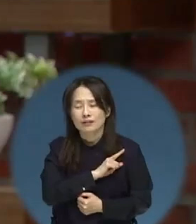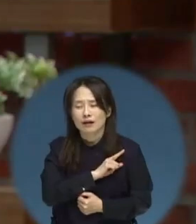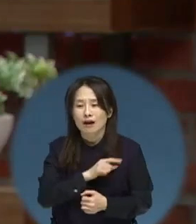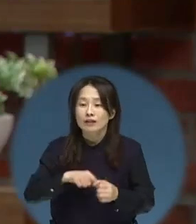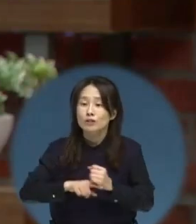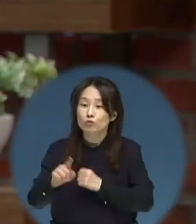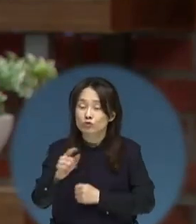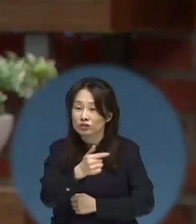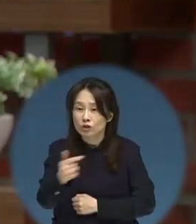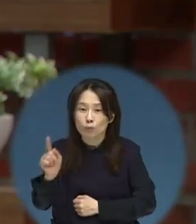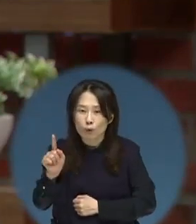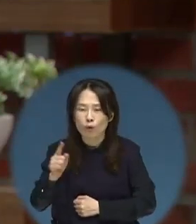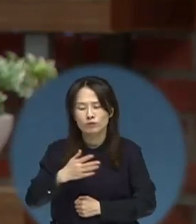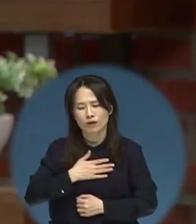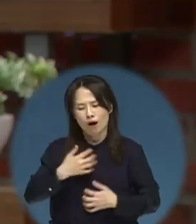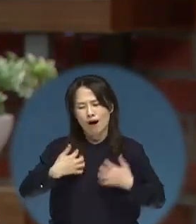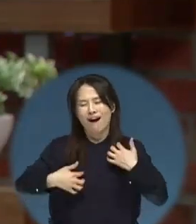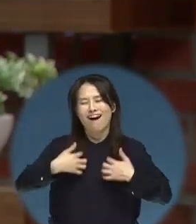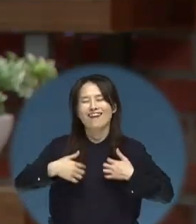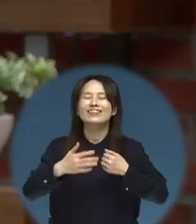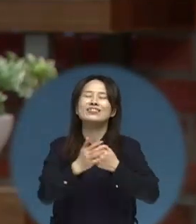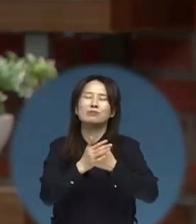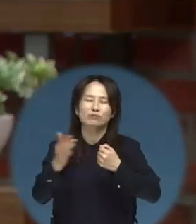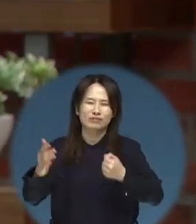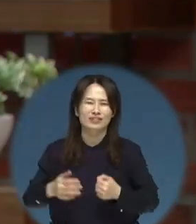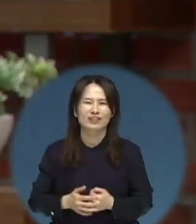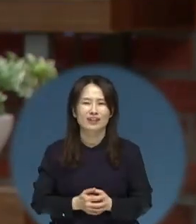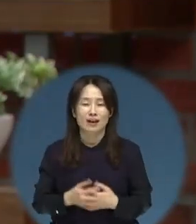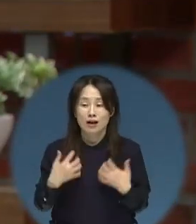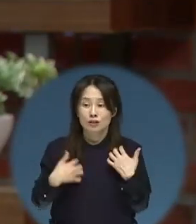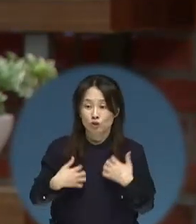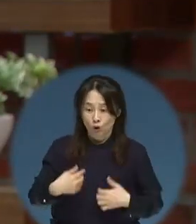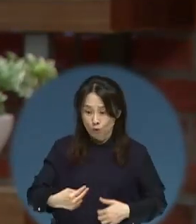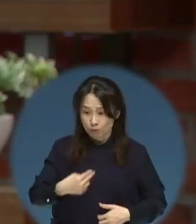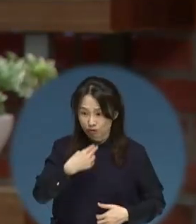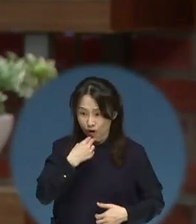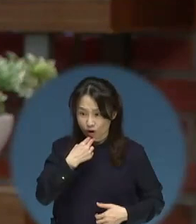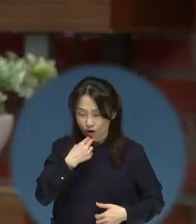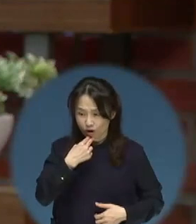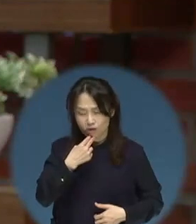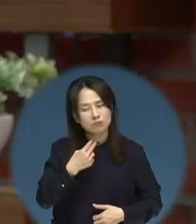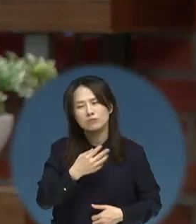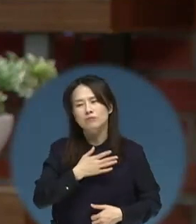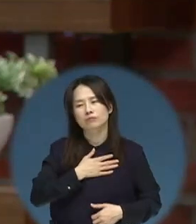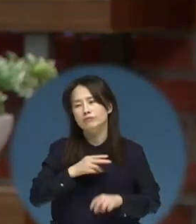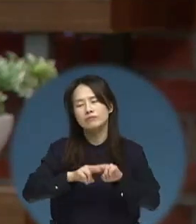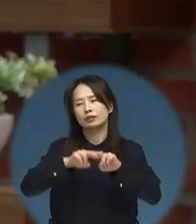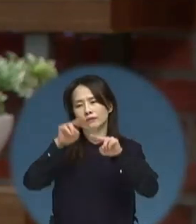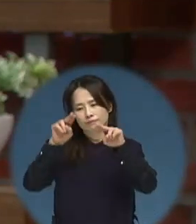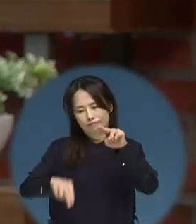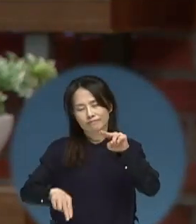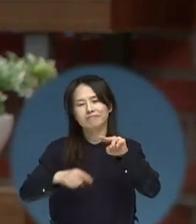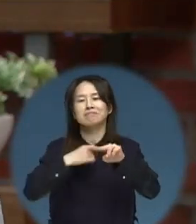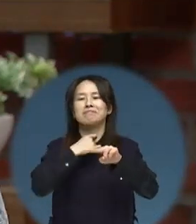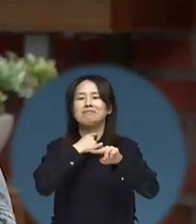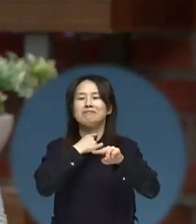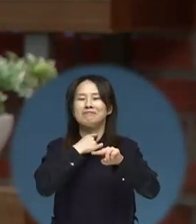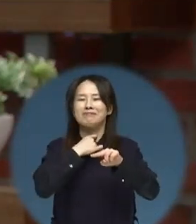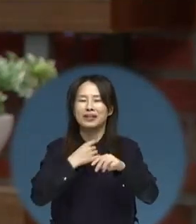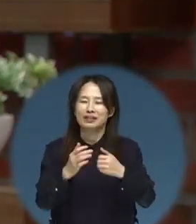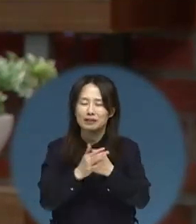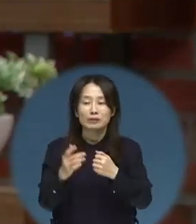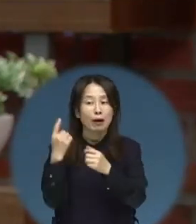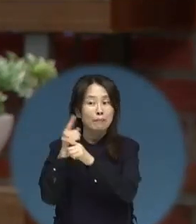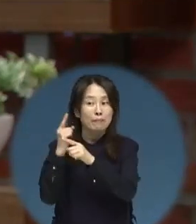제가 했던 펀더들에게 하는 말이 있는데 저는 이것이 즐거워지지 않으면 재밌지 않으면은 네, 그만두고 싶습니다라고 얘기해서 매일